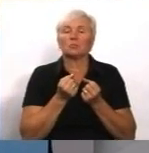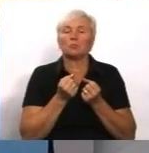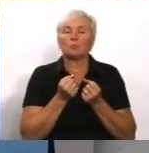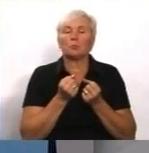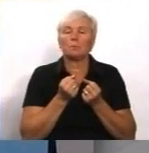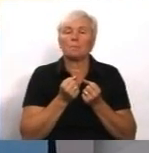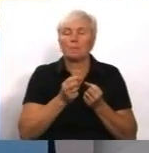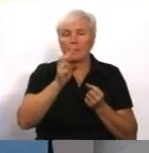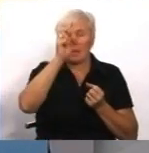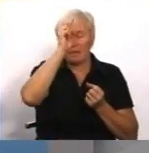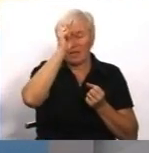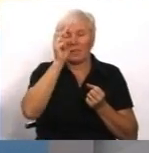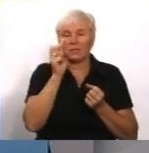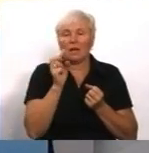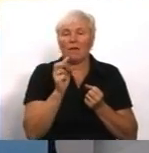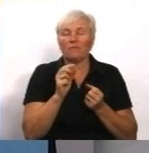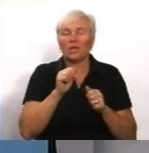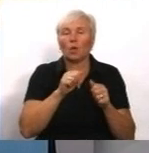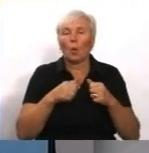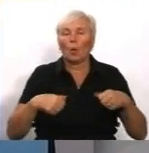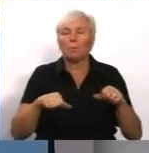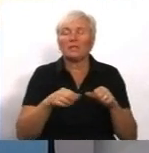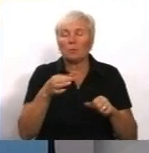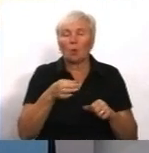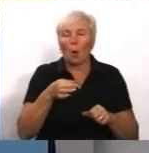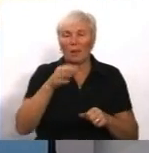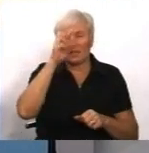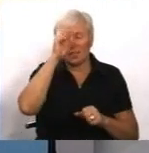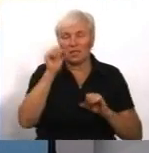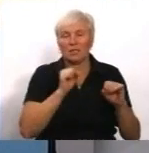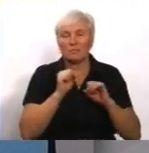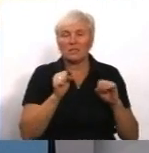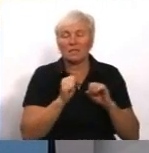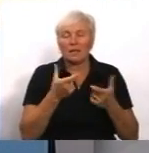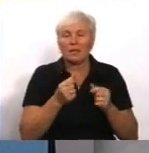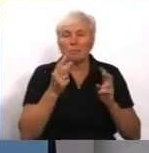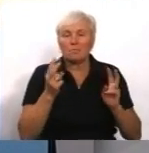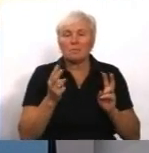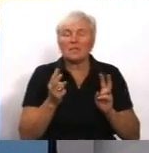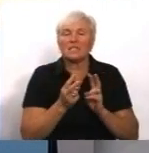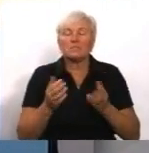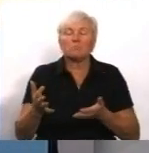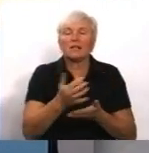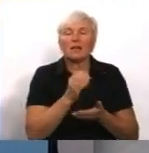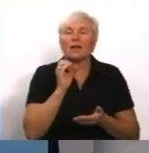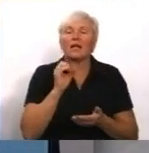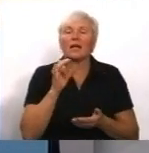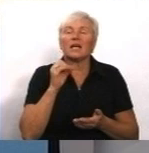Державної епідеміологічної комісії при обласній держадміністрації, де ми збирали і єгерів, і всю службу,